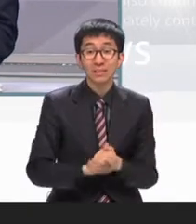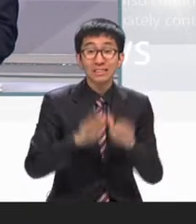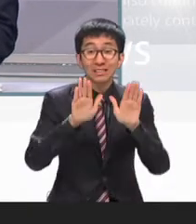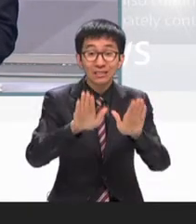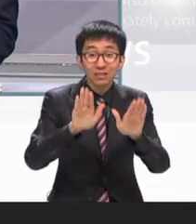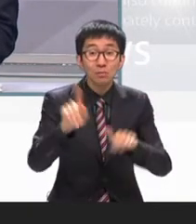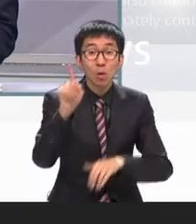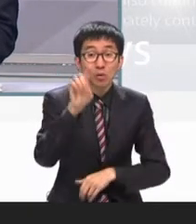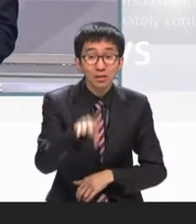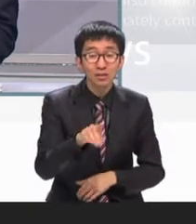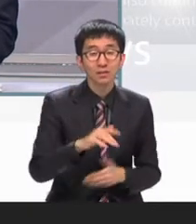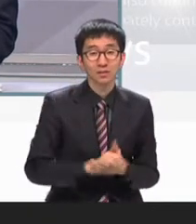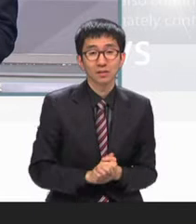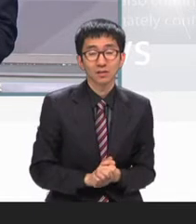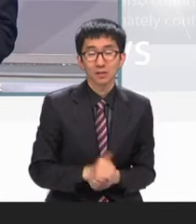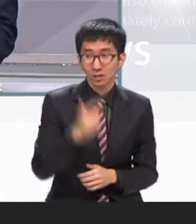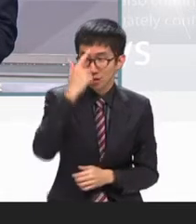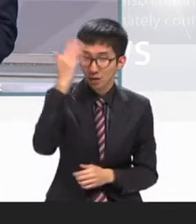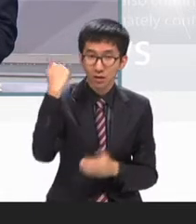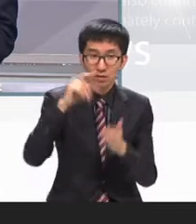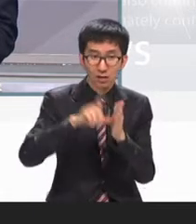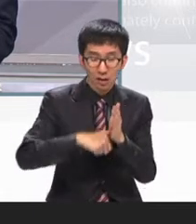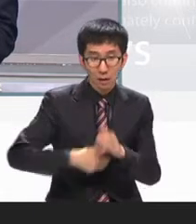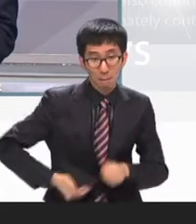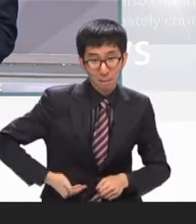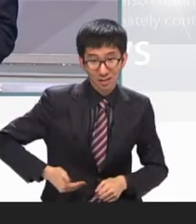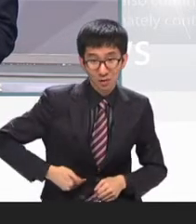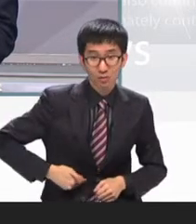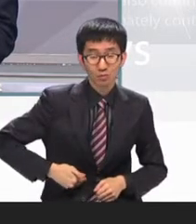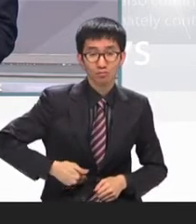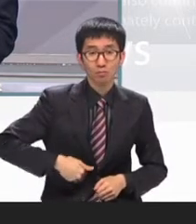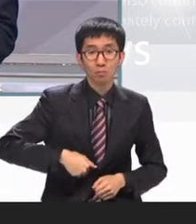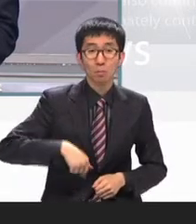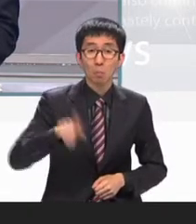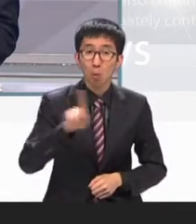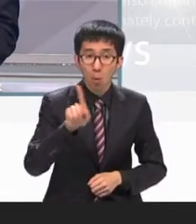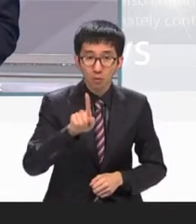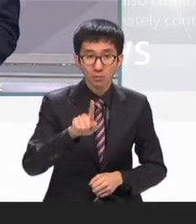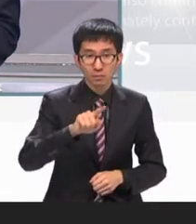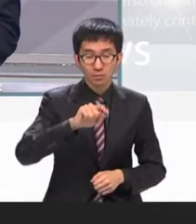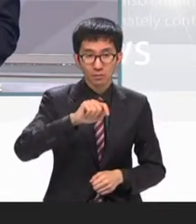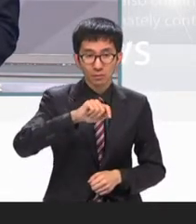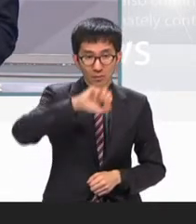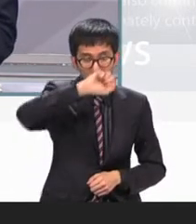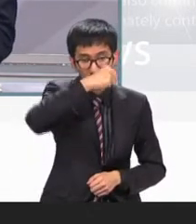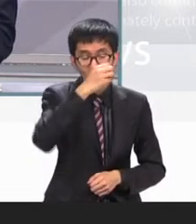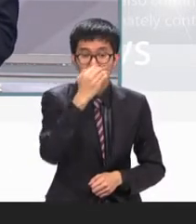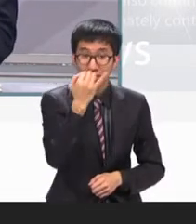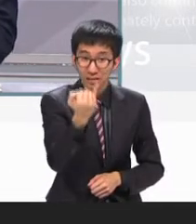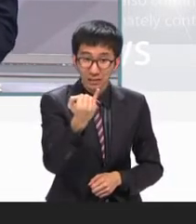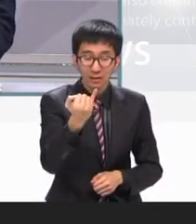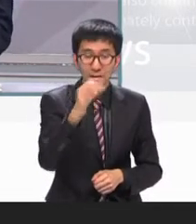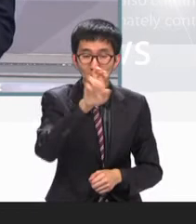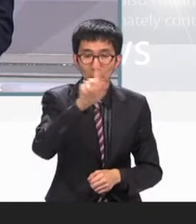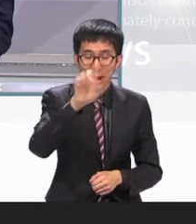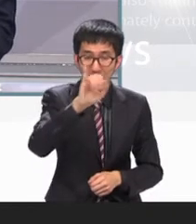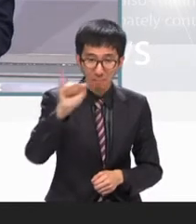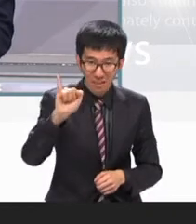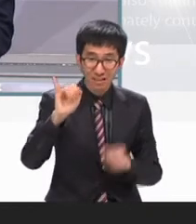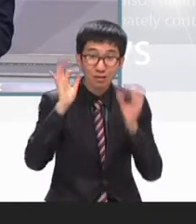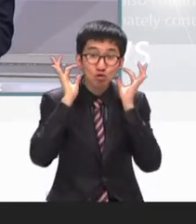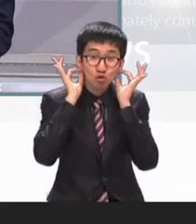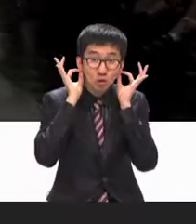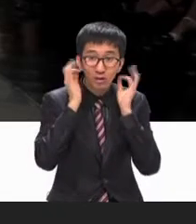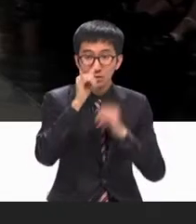명품 브랜드만 하더라도 약어 에 패션쇼를 하는데 모델이 흑인 마음이 귀걸이를 하고 나온 거에요 흑인 마미 가 뭐냐면